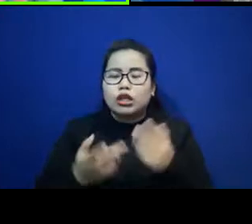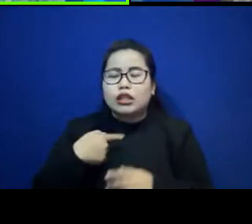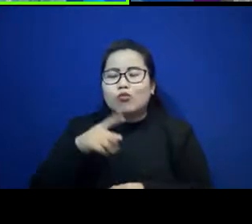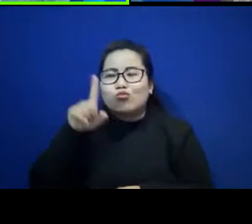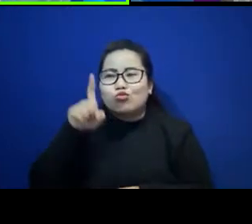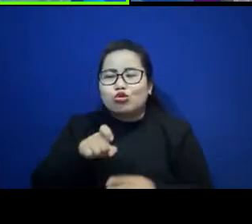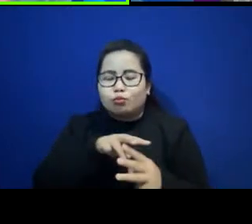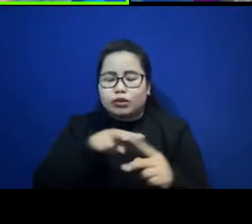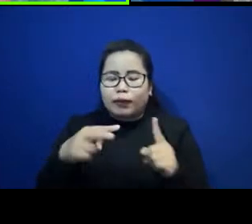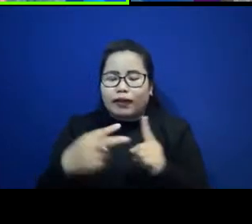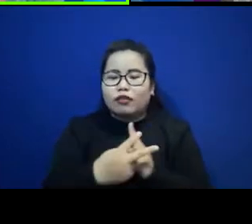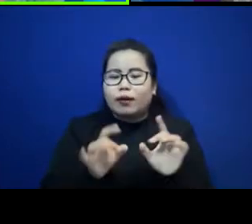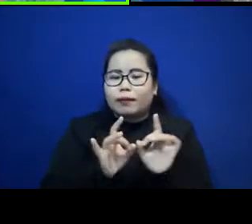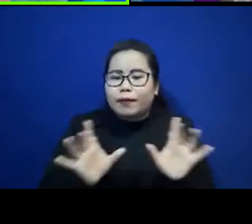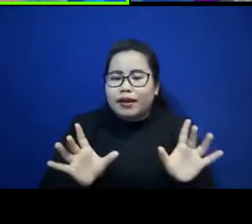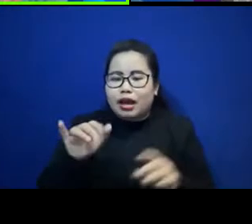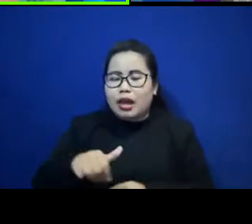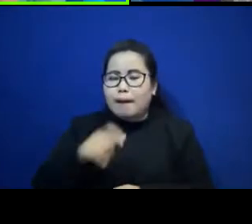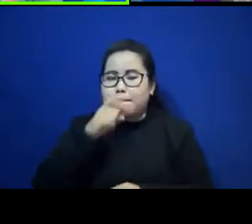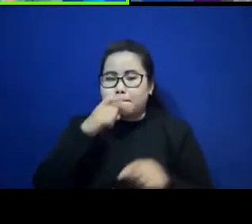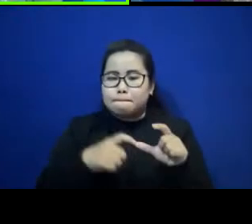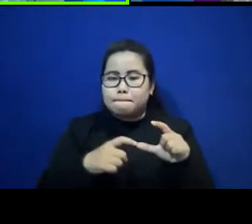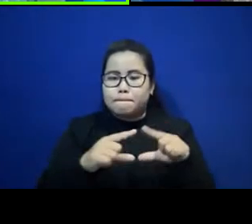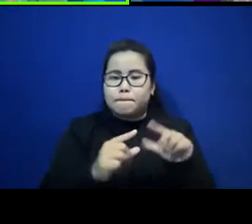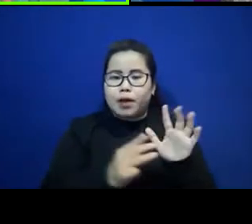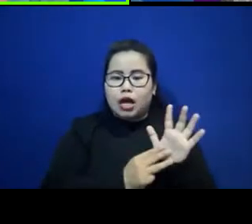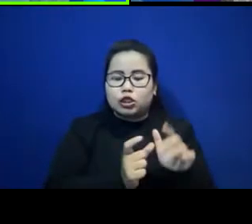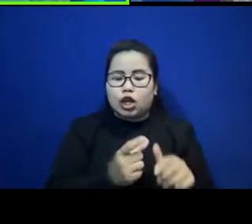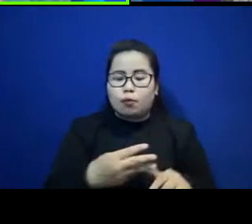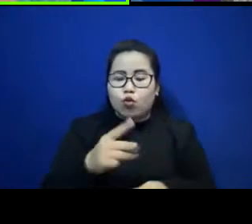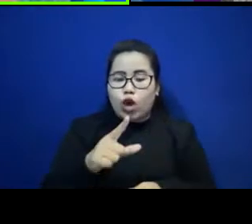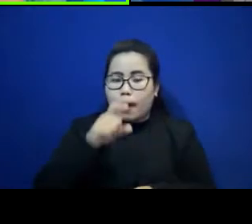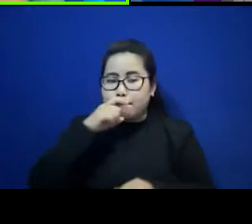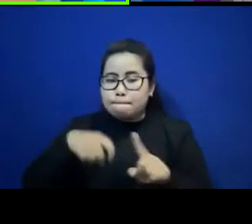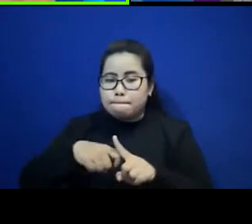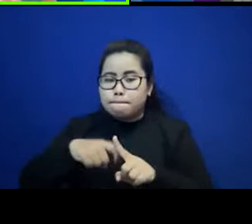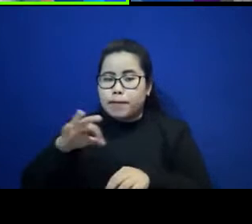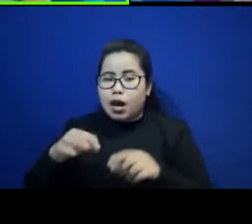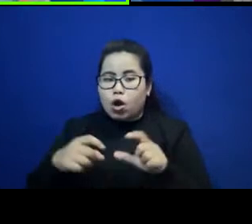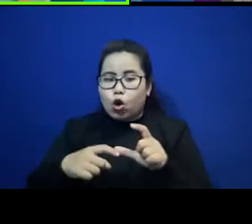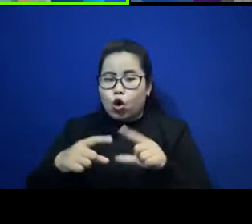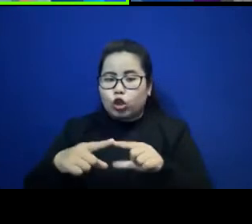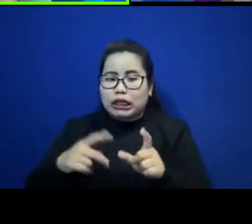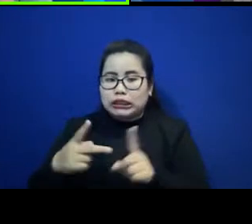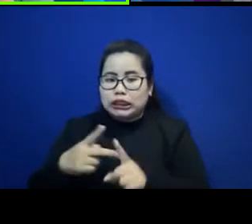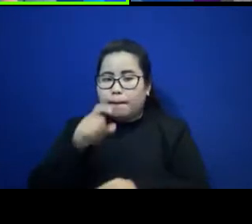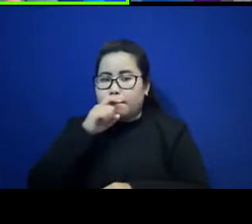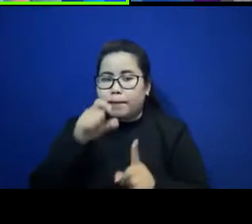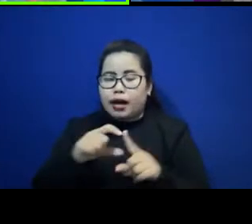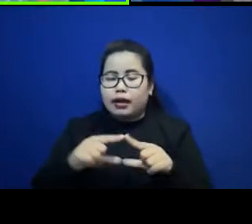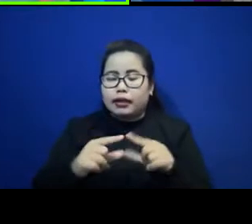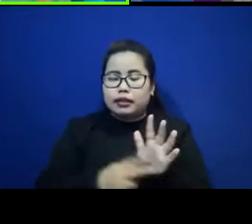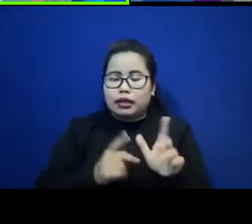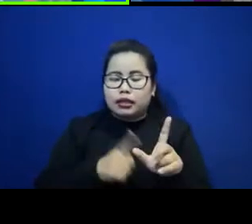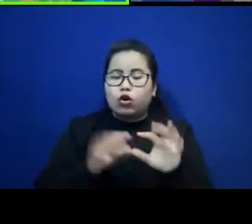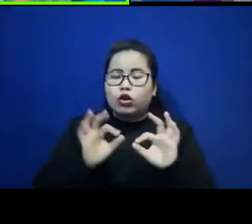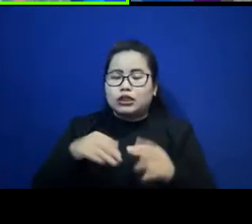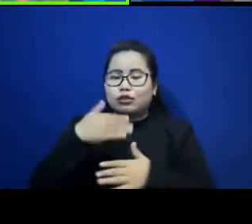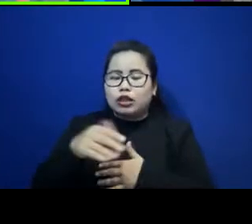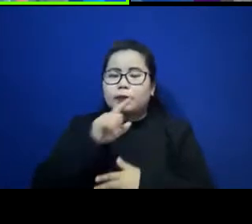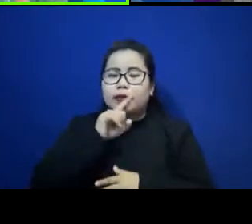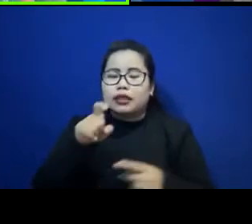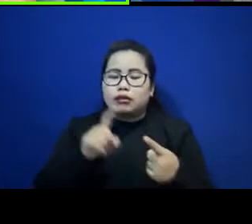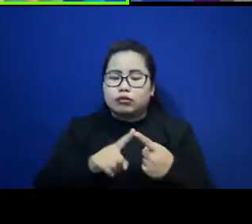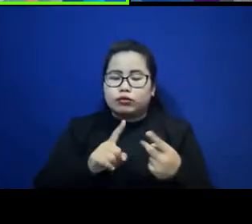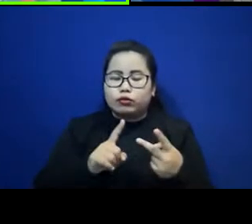yang berbeda yang dari Pak Samuel daripada Kosasih dan daripada ini pertanyaan kedua 2000 Damayanti Lini dan dari